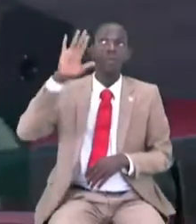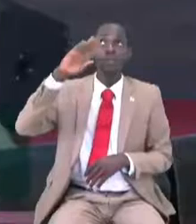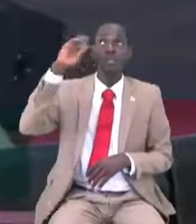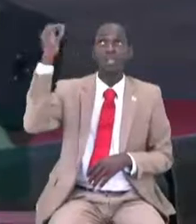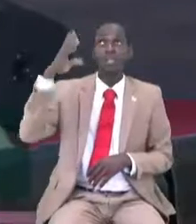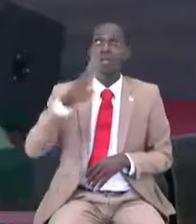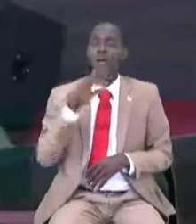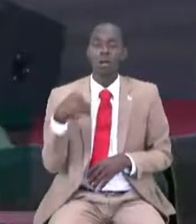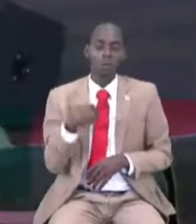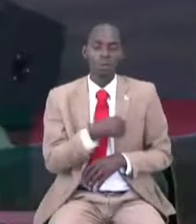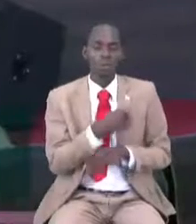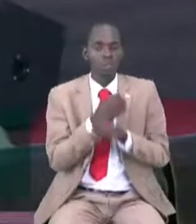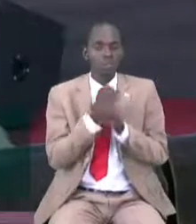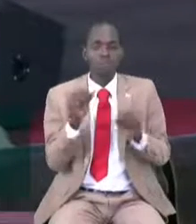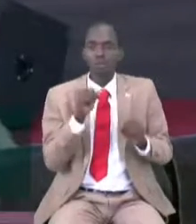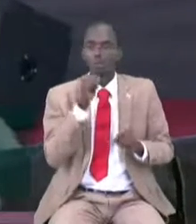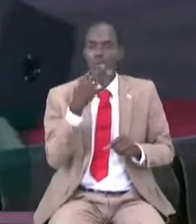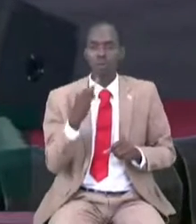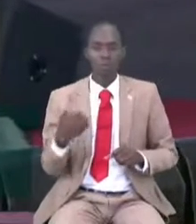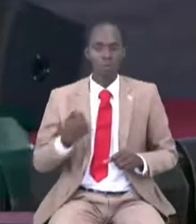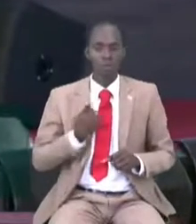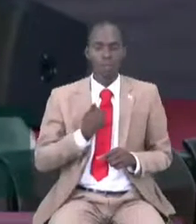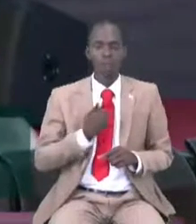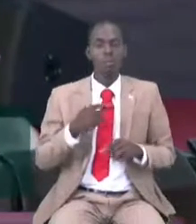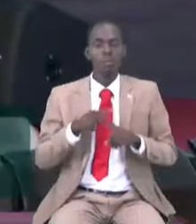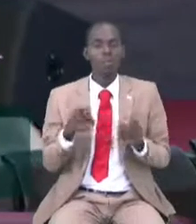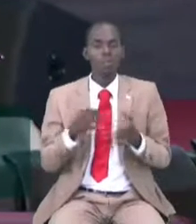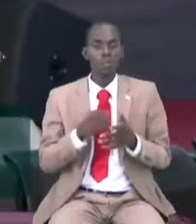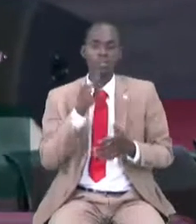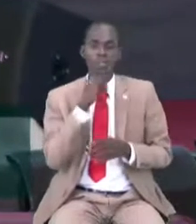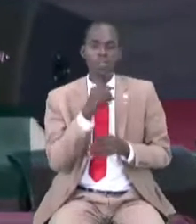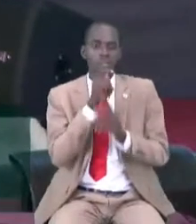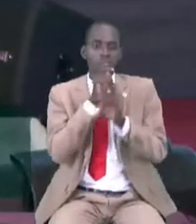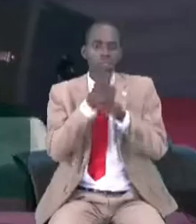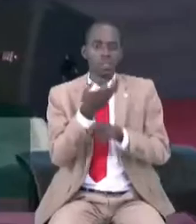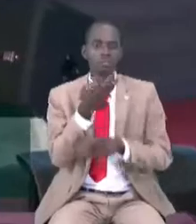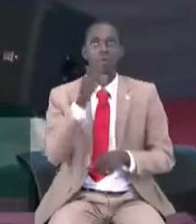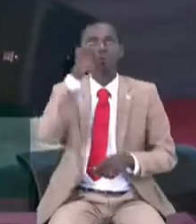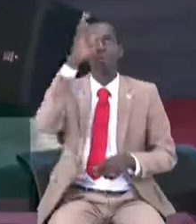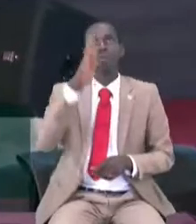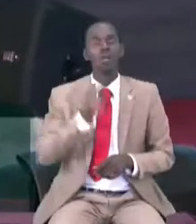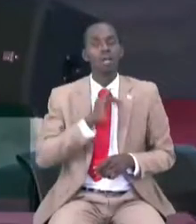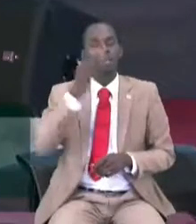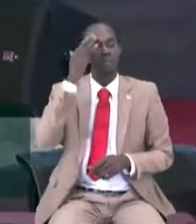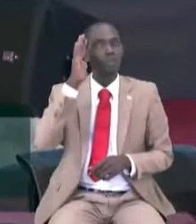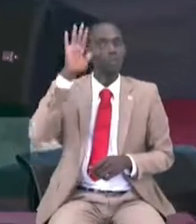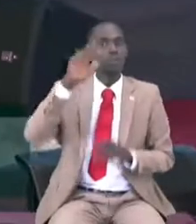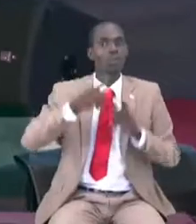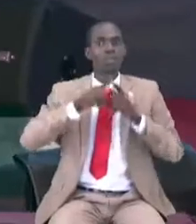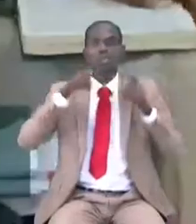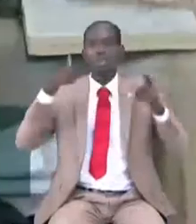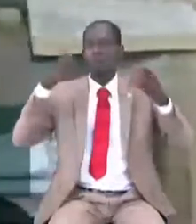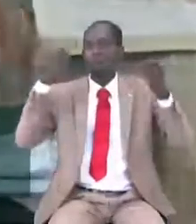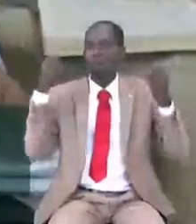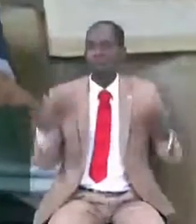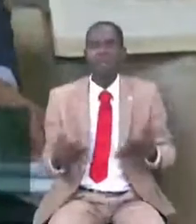Je connais ta bonté que tu manifestes envers les gens. Car je savais que tu es un Dieu compatissant